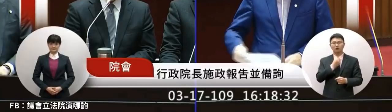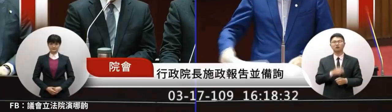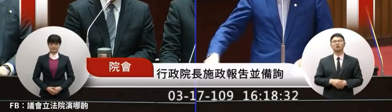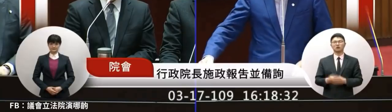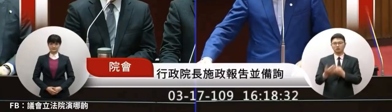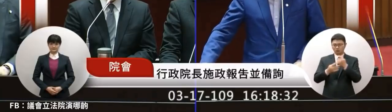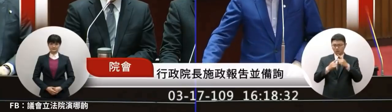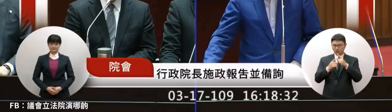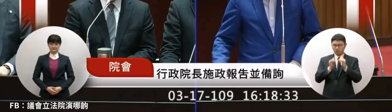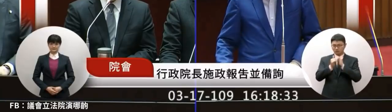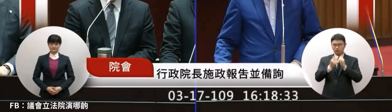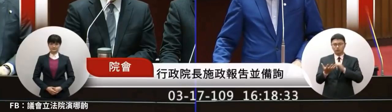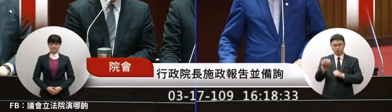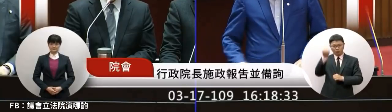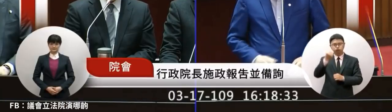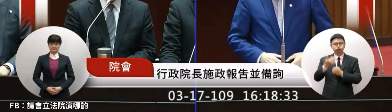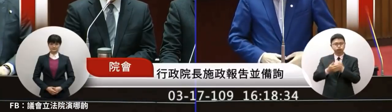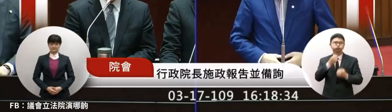益，好吧？